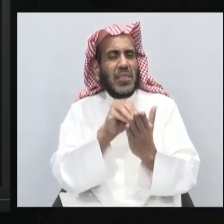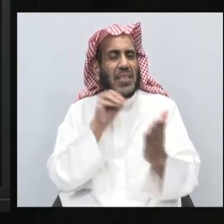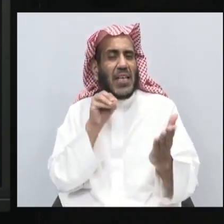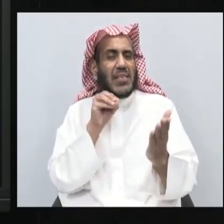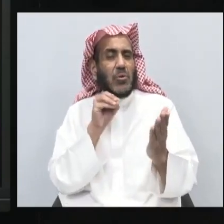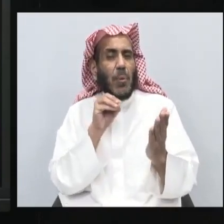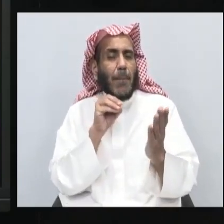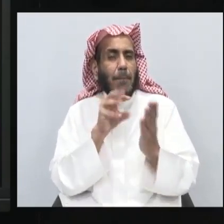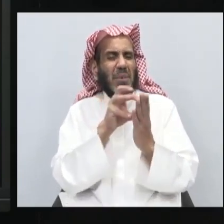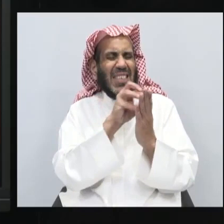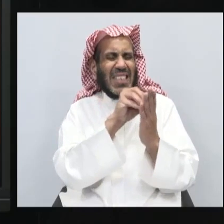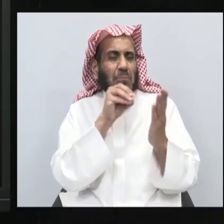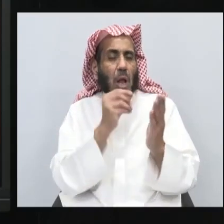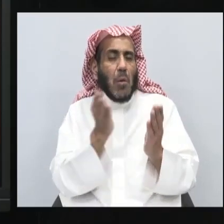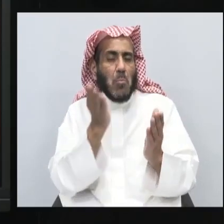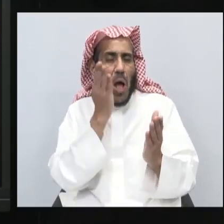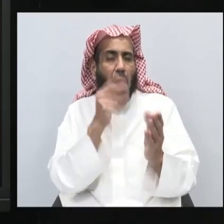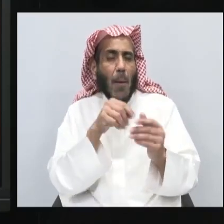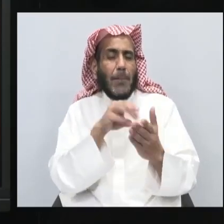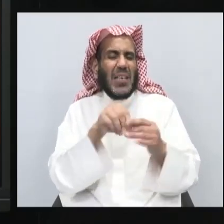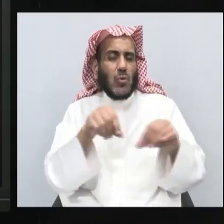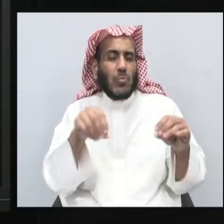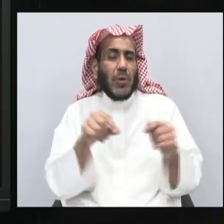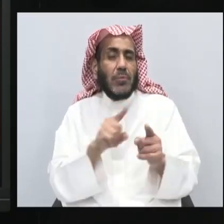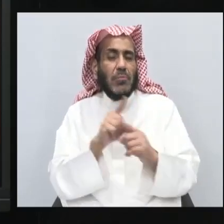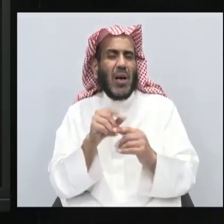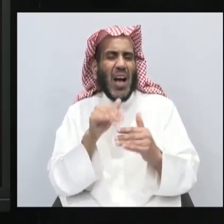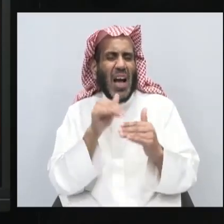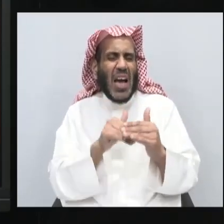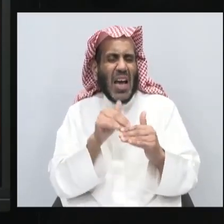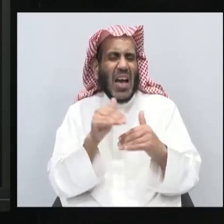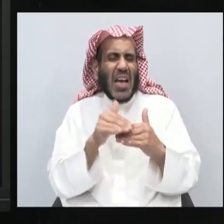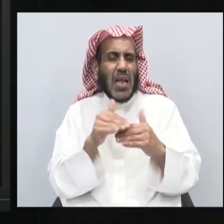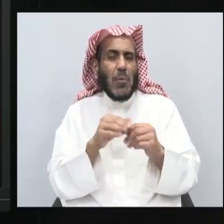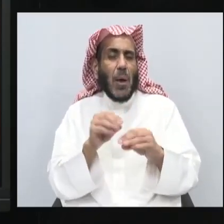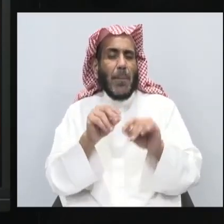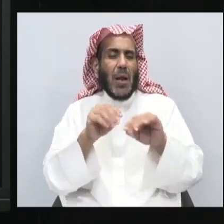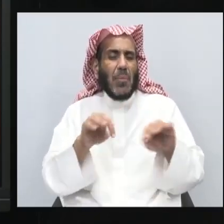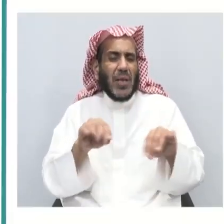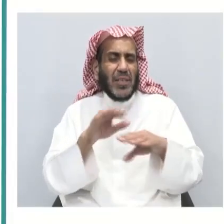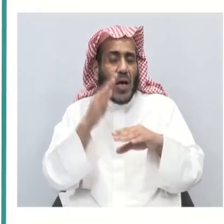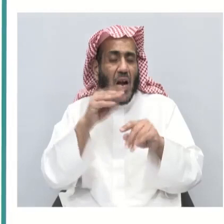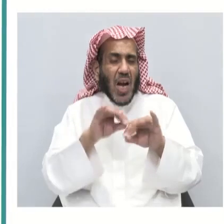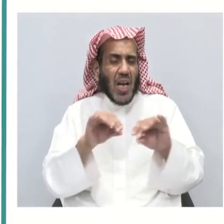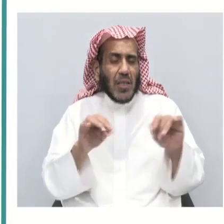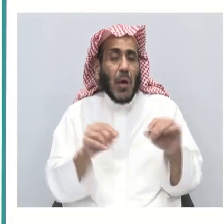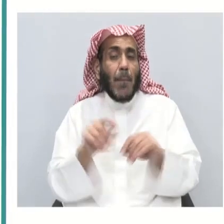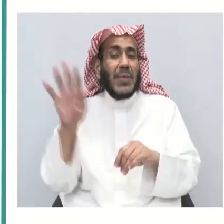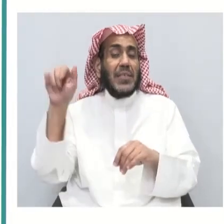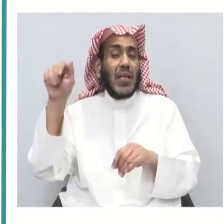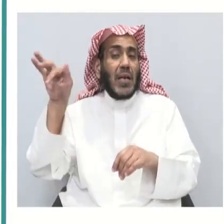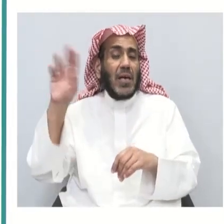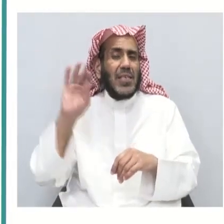من الماء من التربة، لذلك تكون قريبة من المناطق الرطبة. بينما